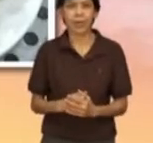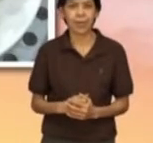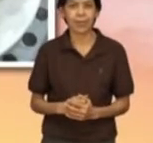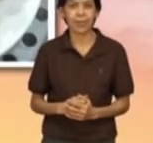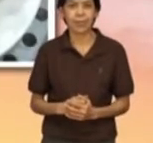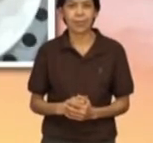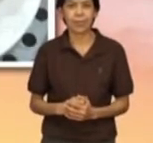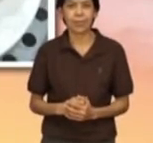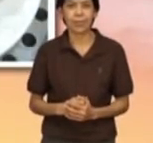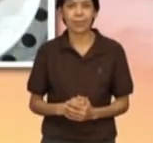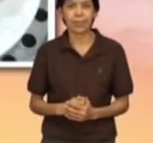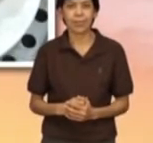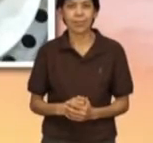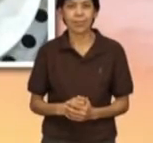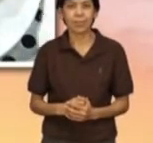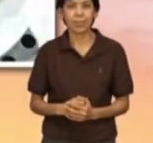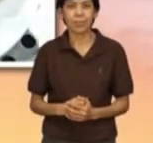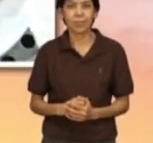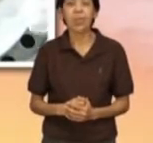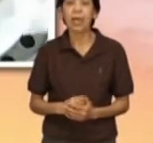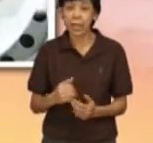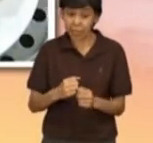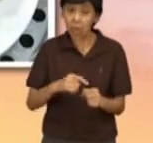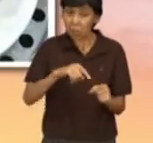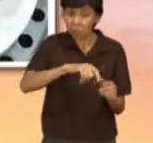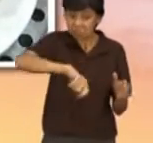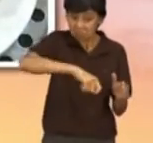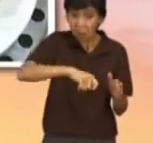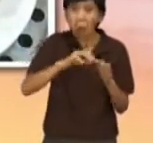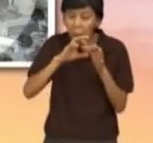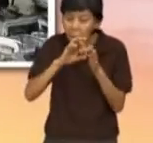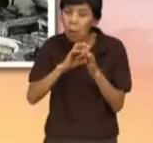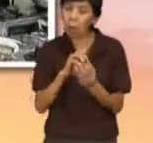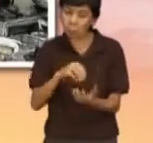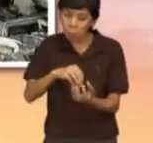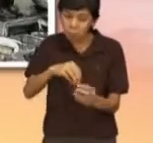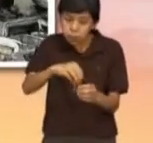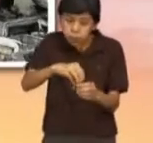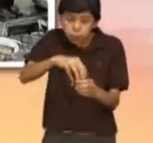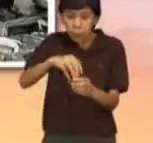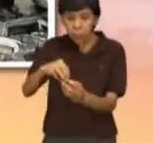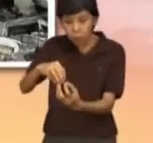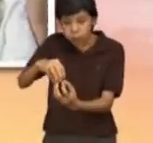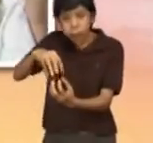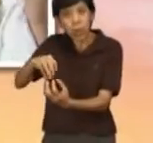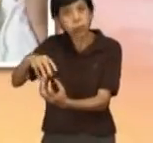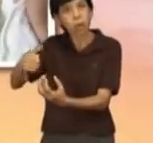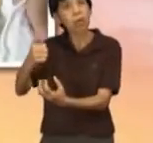ก็จะหยิบ ฟูไม่ฟูนี่อยู่ในขั้นตอนที่เราคนเมื่อกี้เลยจริงๆนะคะจ้า ใช่ใช่วนหล่นลงม